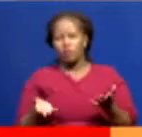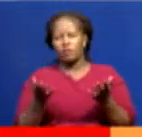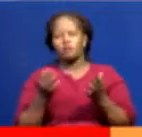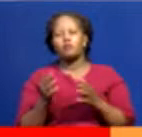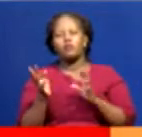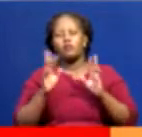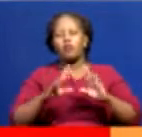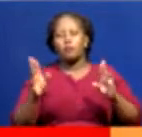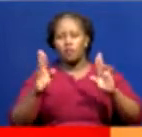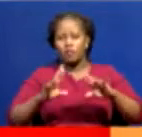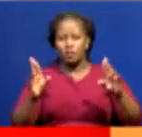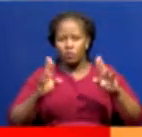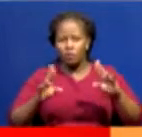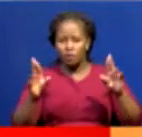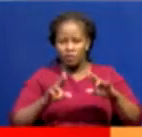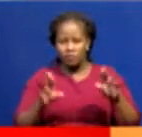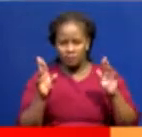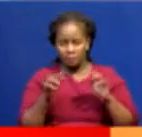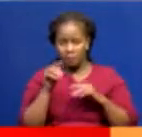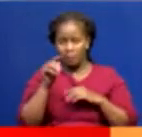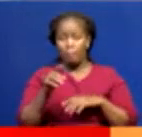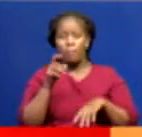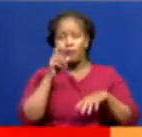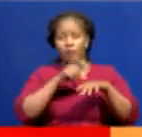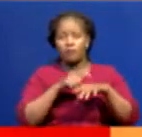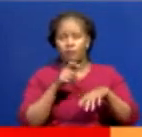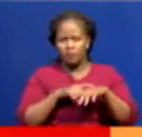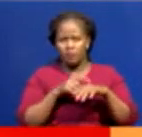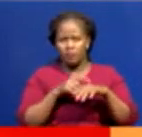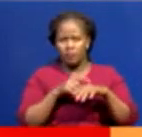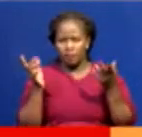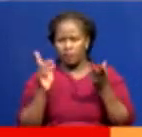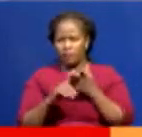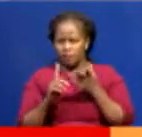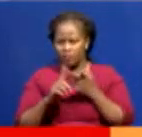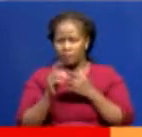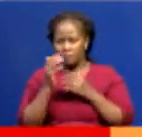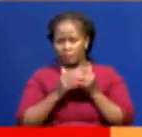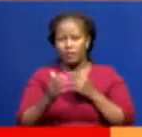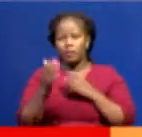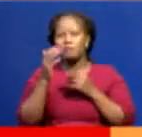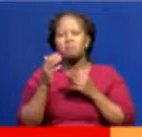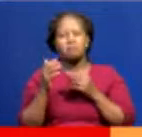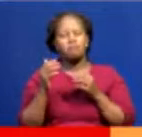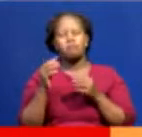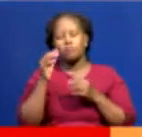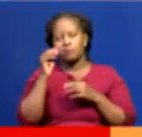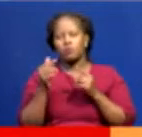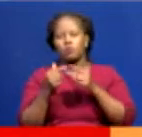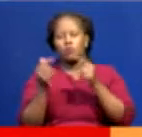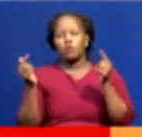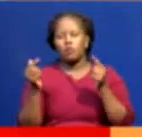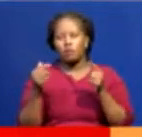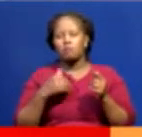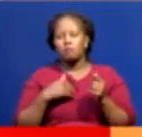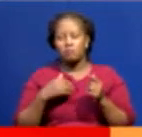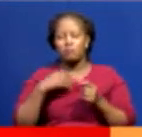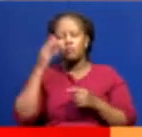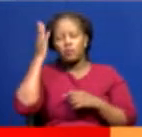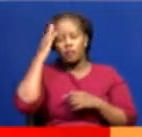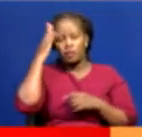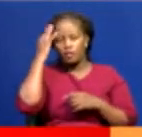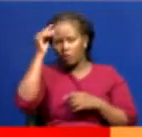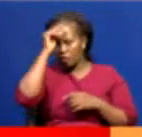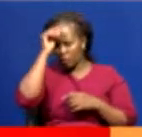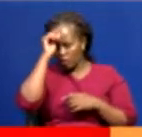this time yale ambaye yataonekana, ambaye serikali imepanga, upinzani na itajua kwamba serikali pia iko